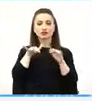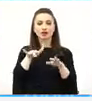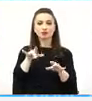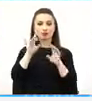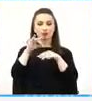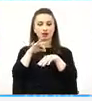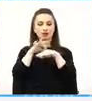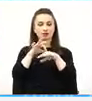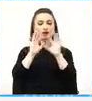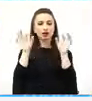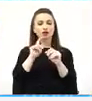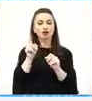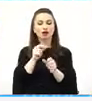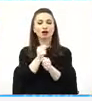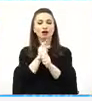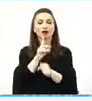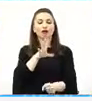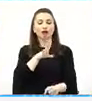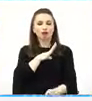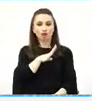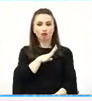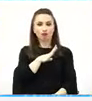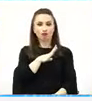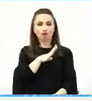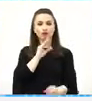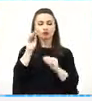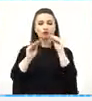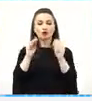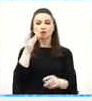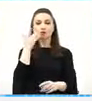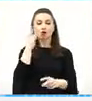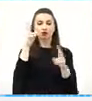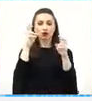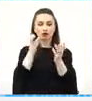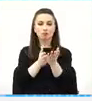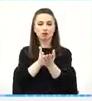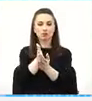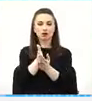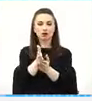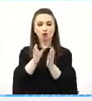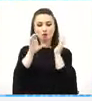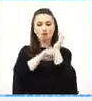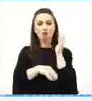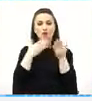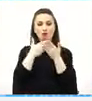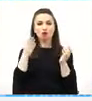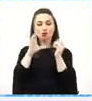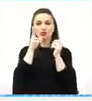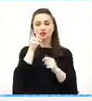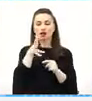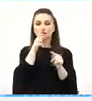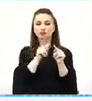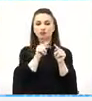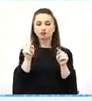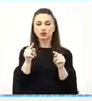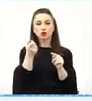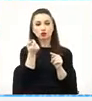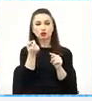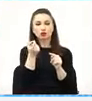პრეზენტაცია, თუ რა გაგეთდა ურბანული პოლიტიკის მიმართულებით ბოლო სამი წლის განმავლობაში. სამი წელი და